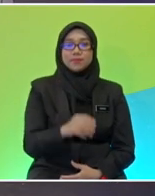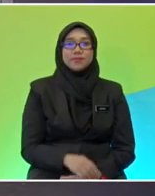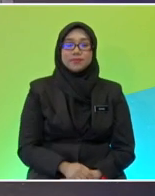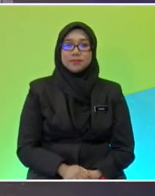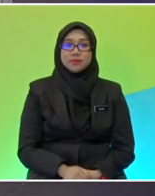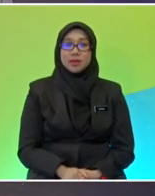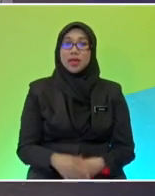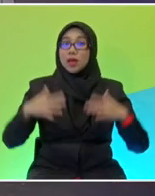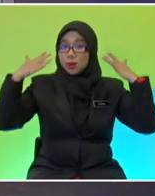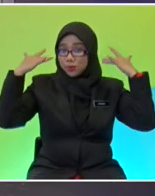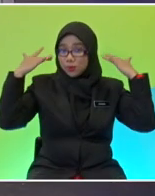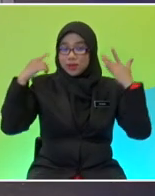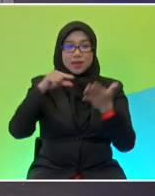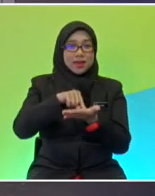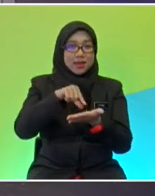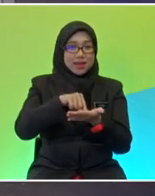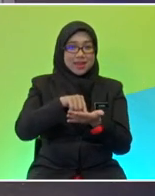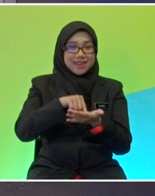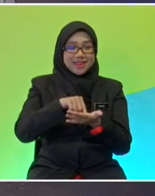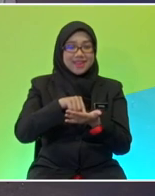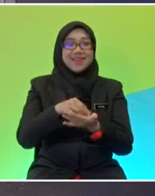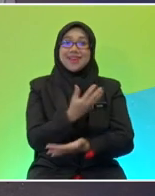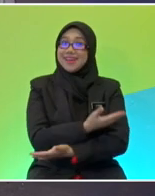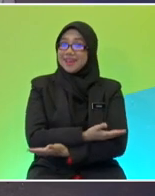anak ayam dan ibu ayam belainan